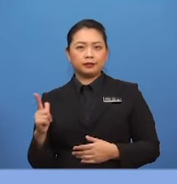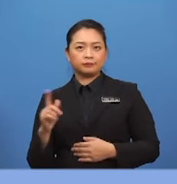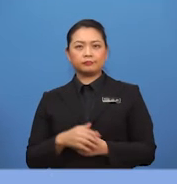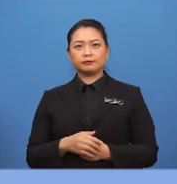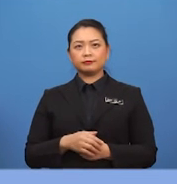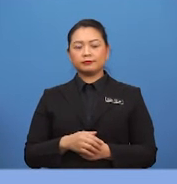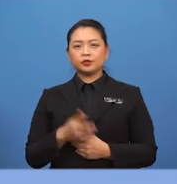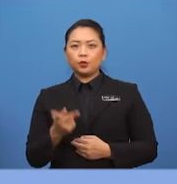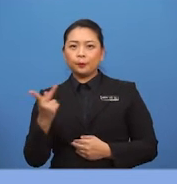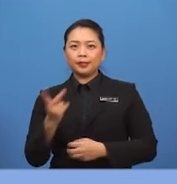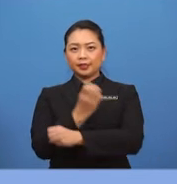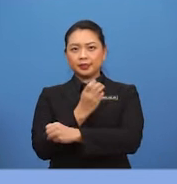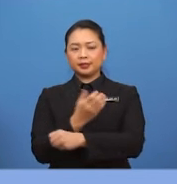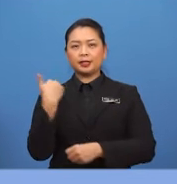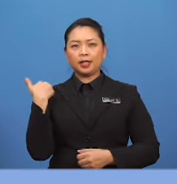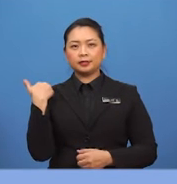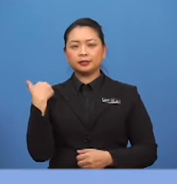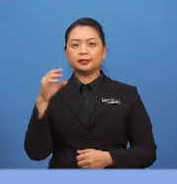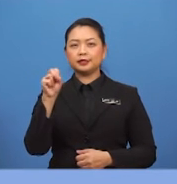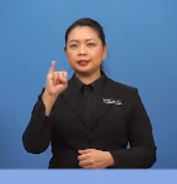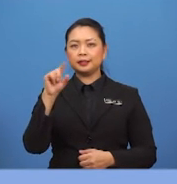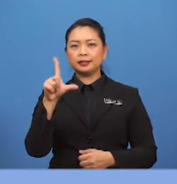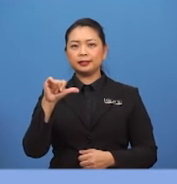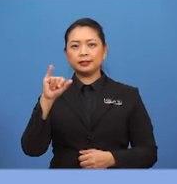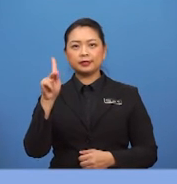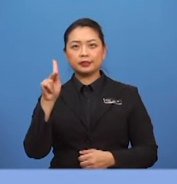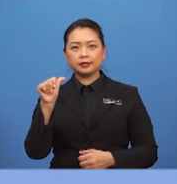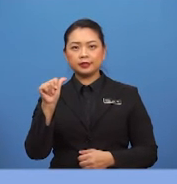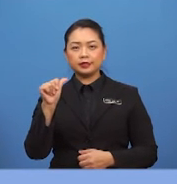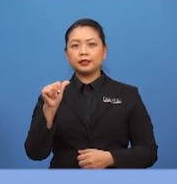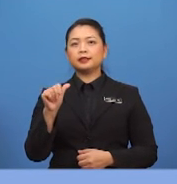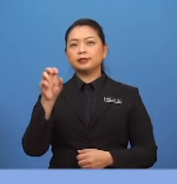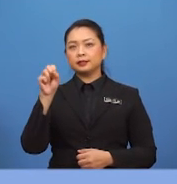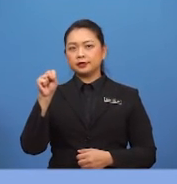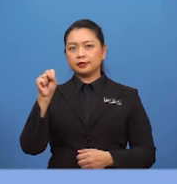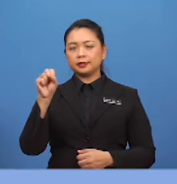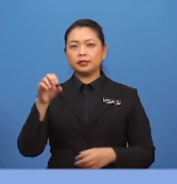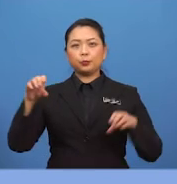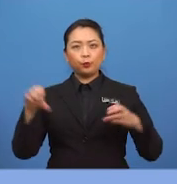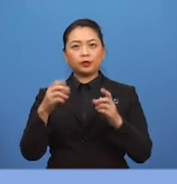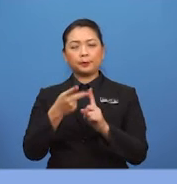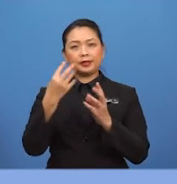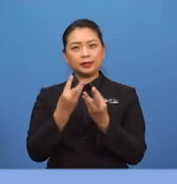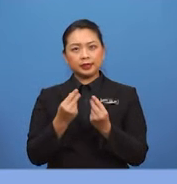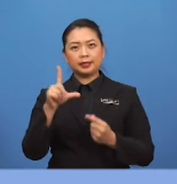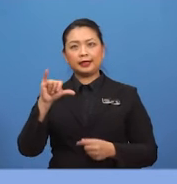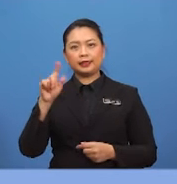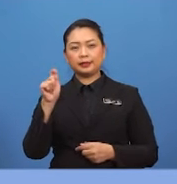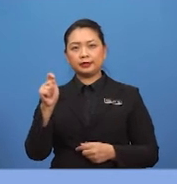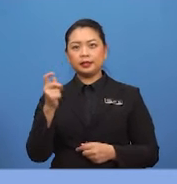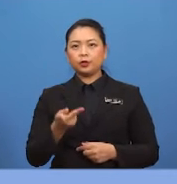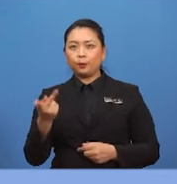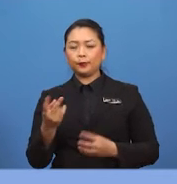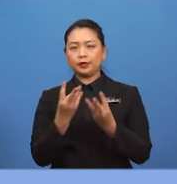ialah komponen kaca terdiri daripada silika. Seramik diperbuat daripada tanah liat